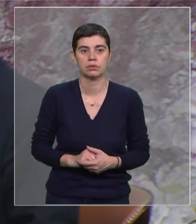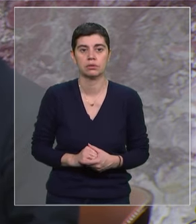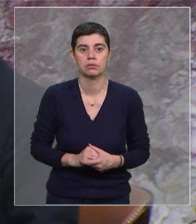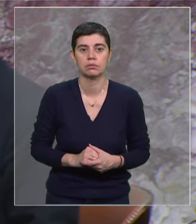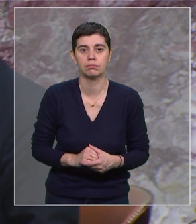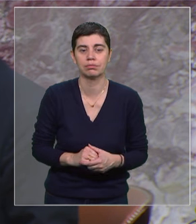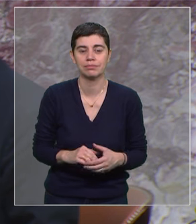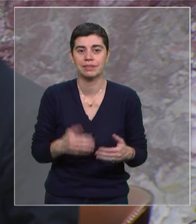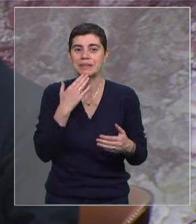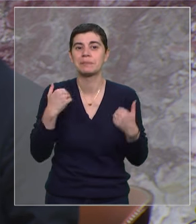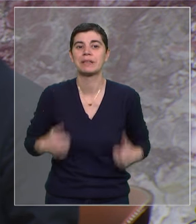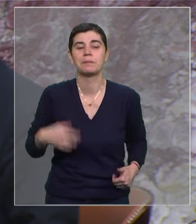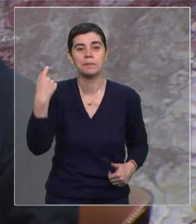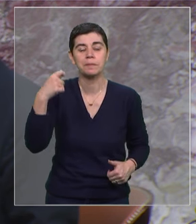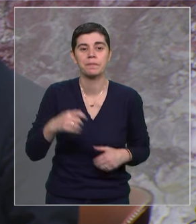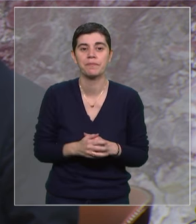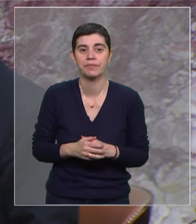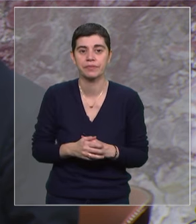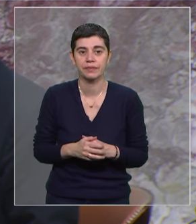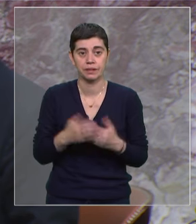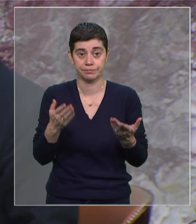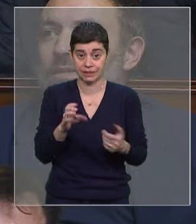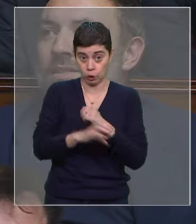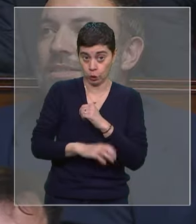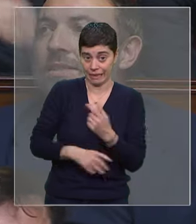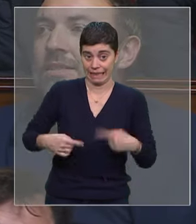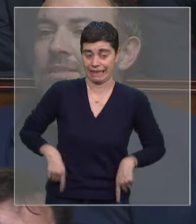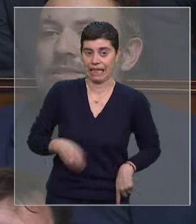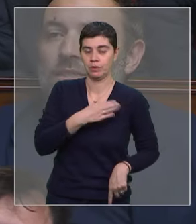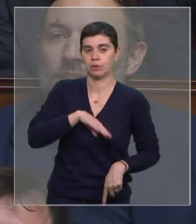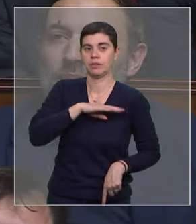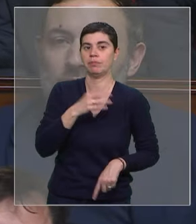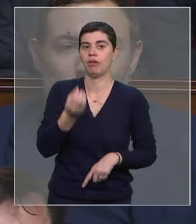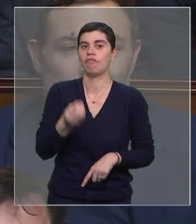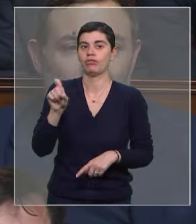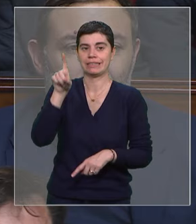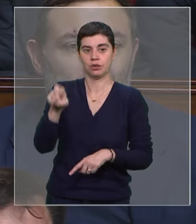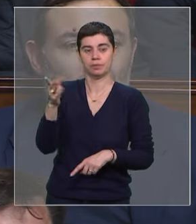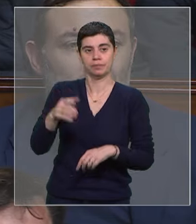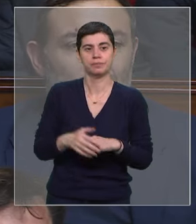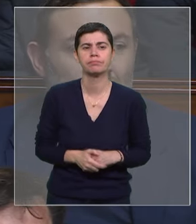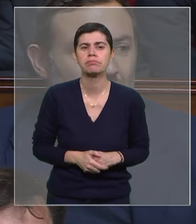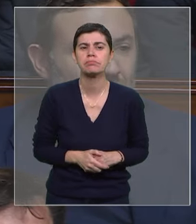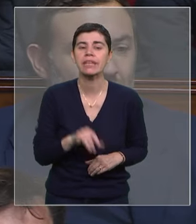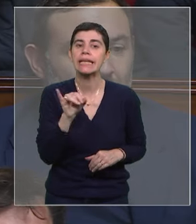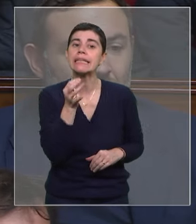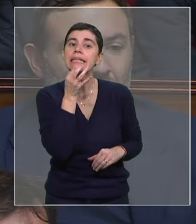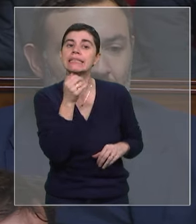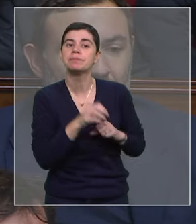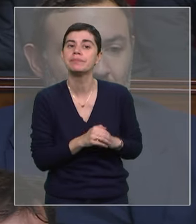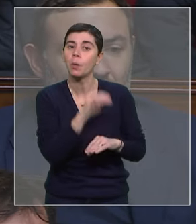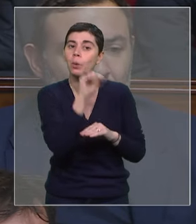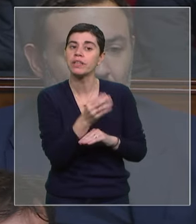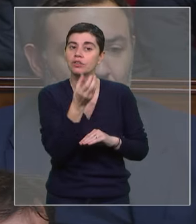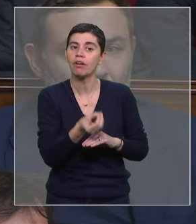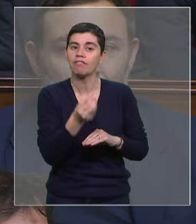Madame la Présidente, ma question s'adresse à Madame Cobel, secrétaire d'État chargée de l'enfance. Qui a dit « la protection de l'enfance